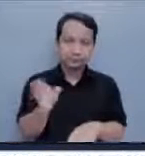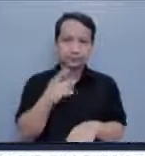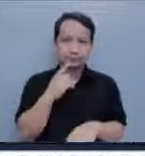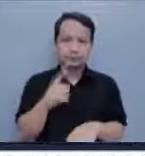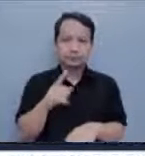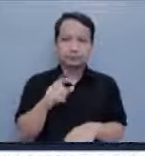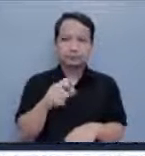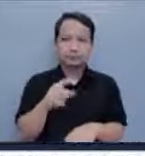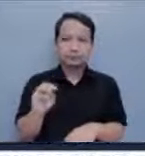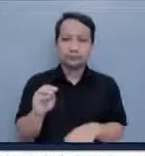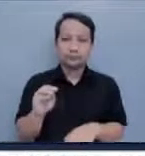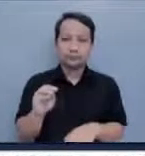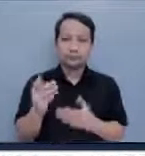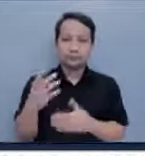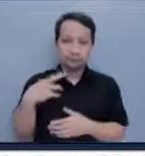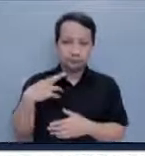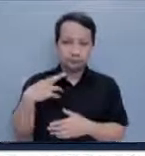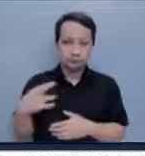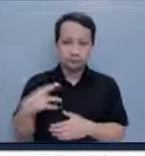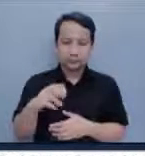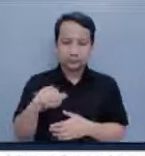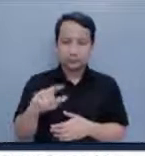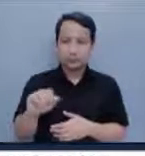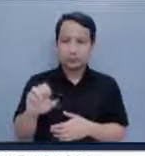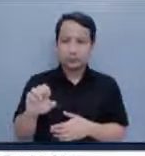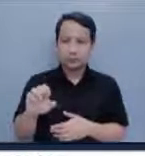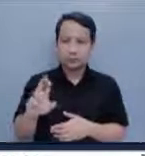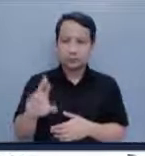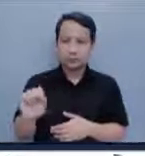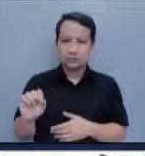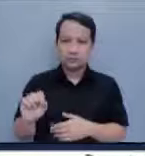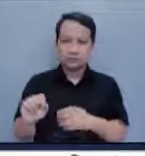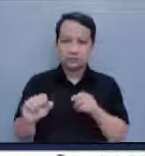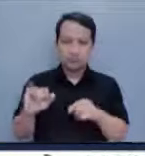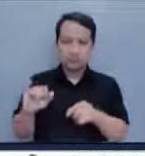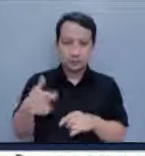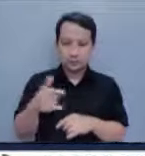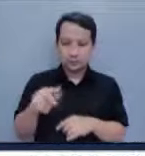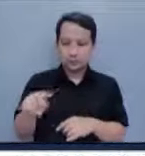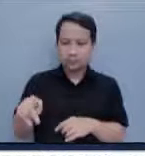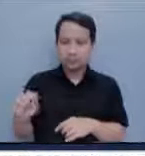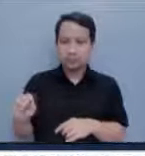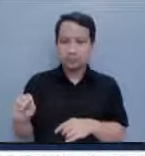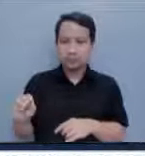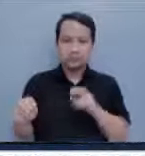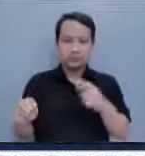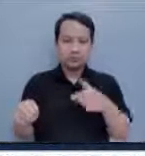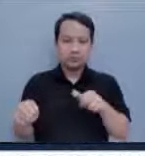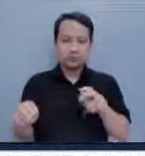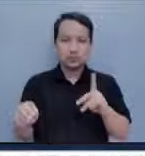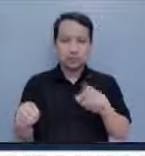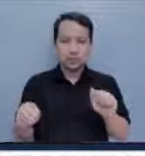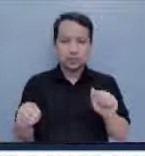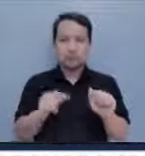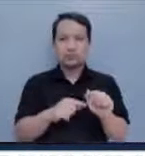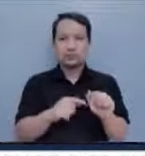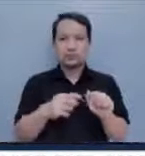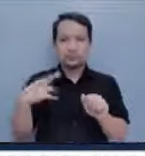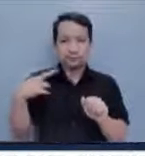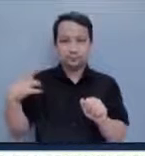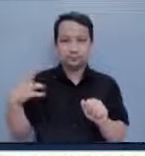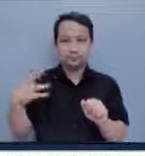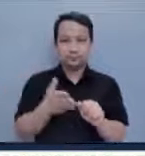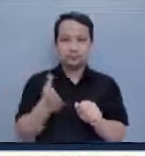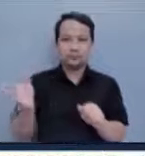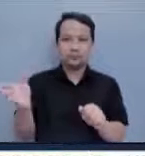Morato, kanan sa E. Rodriguez, kaliwa sa Hillmore, diretso sa Granda. Tapos kanan ulit sa Santolan